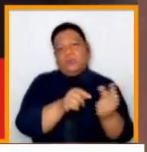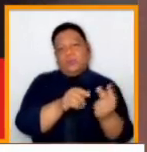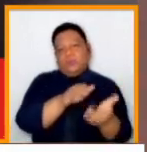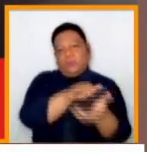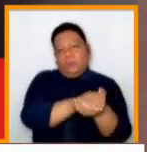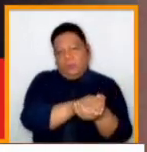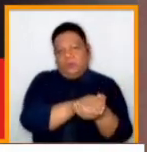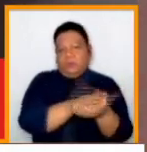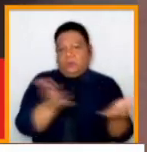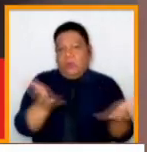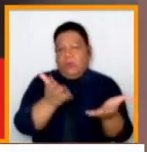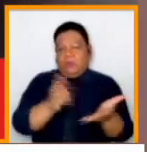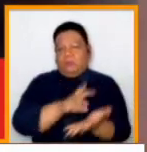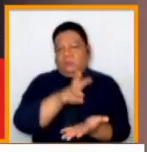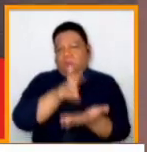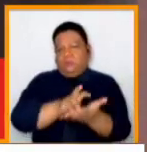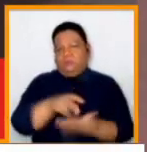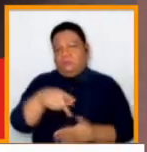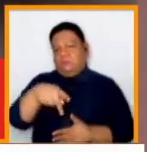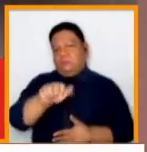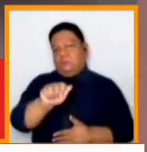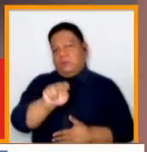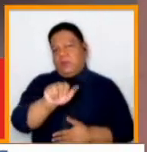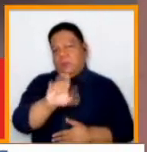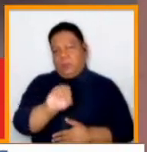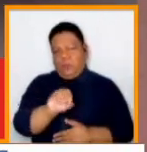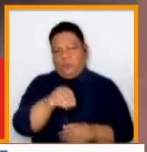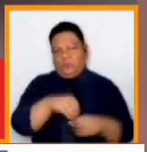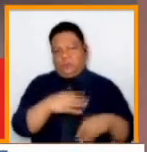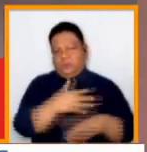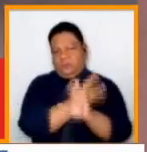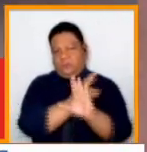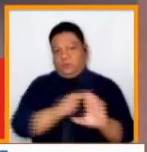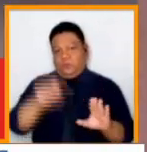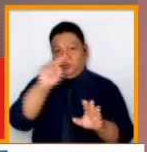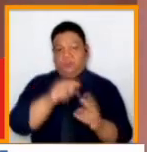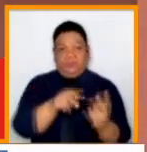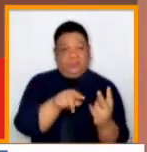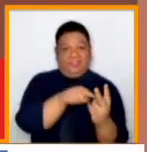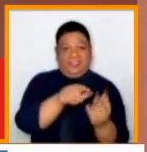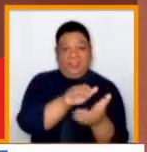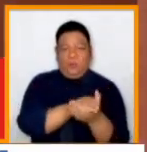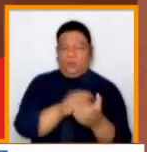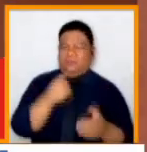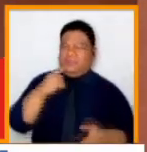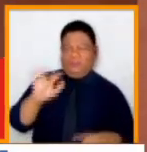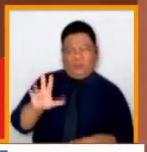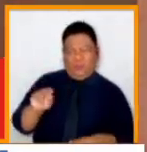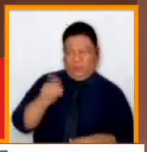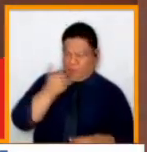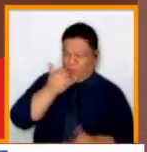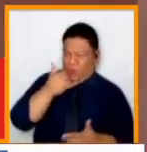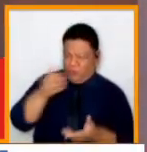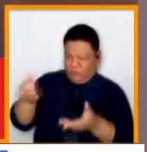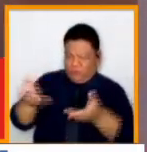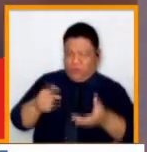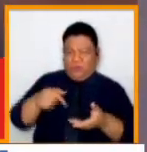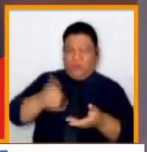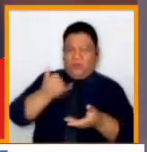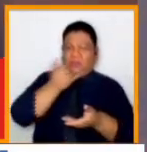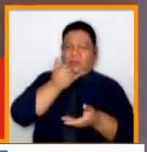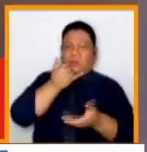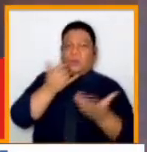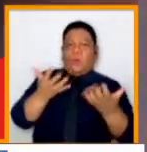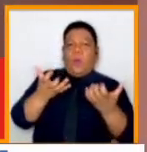Davao del Norte. Ayon sa mag-asawa, hindi umano tama ang kanilang natanggap na parcel at gusto nila itong